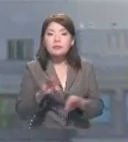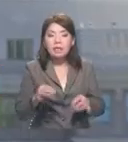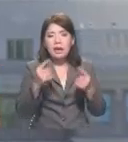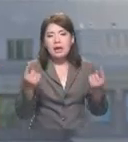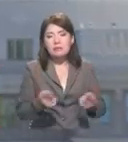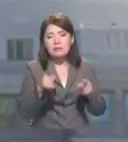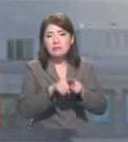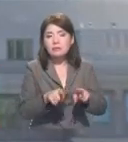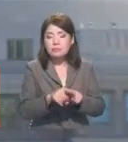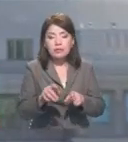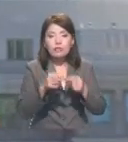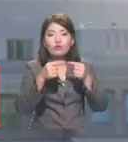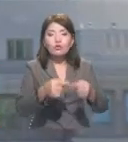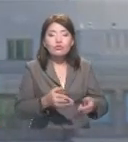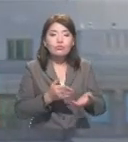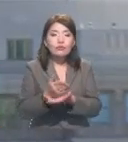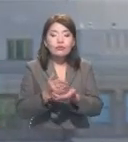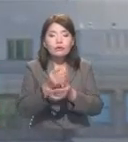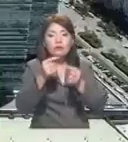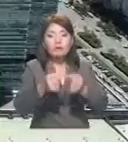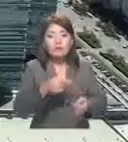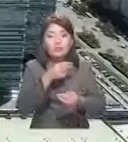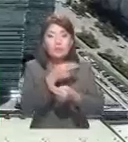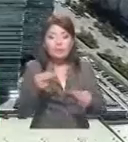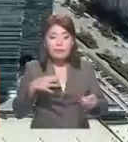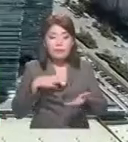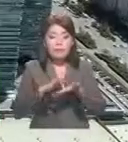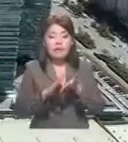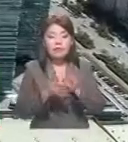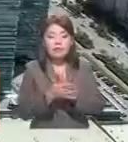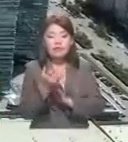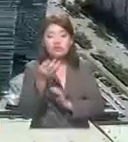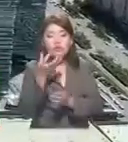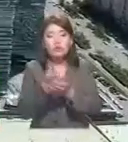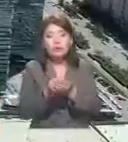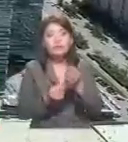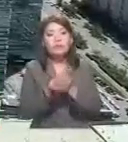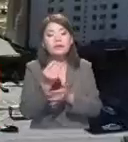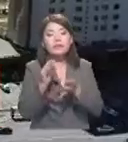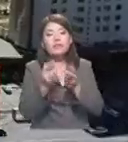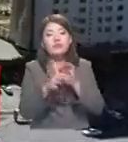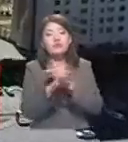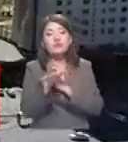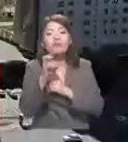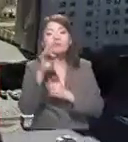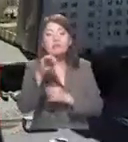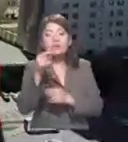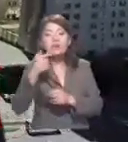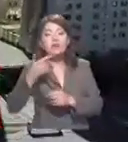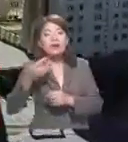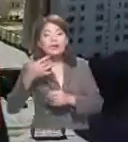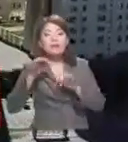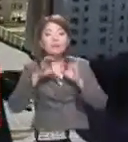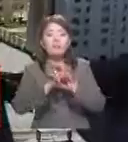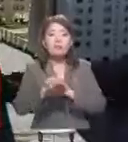собой конкретный набор инициатив и задач. К примеру, издание «Геополитика» подчеркнуло в своей статье, что видение президента представляется не только перспективным, но